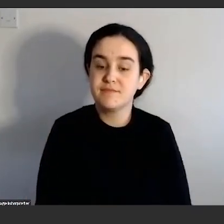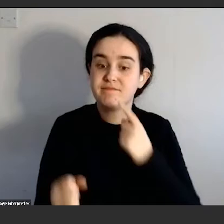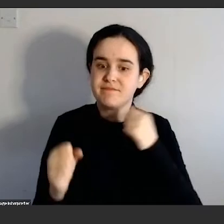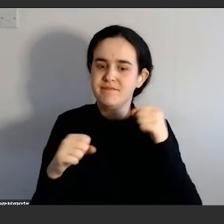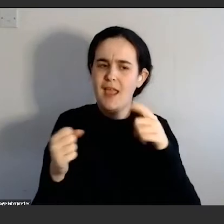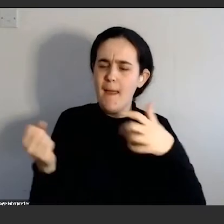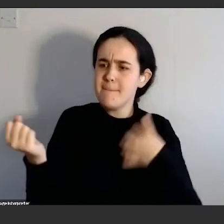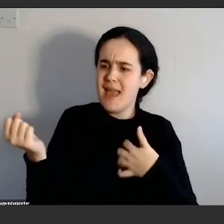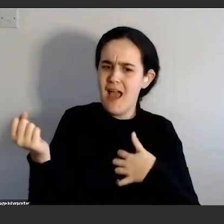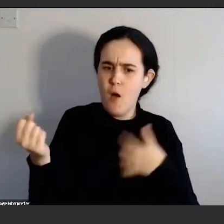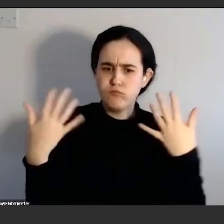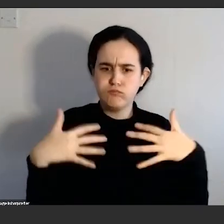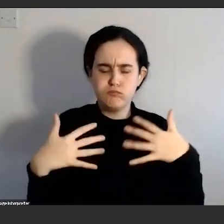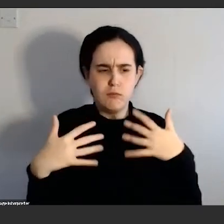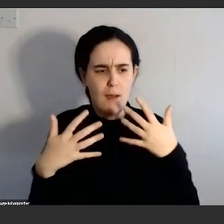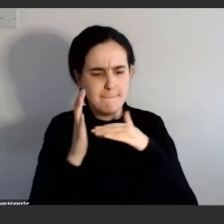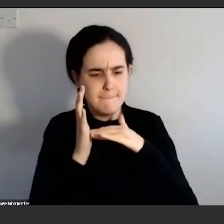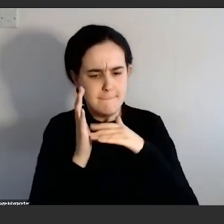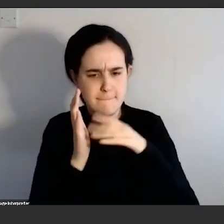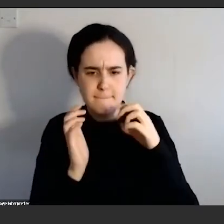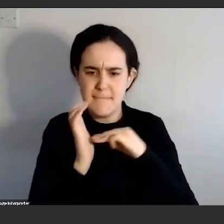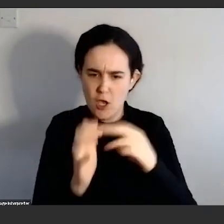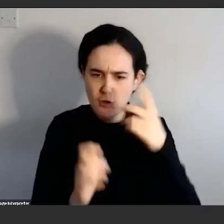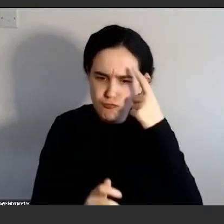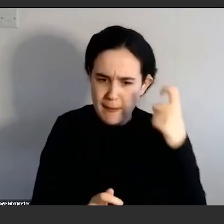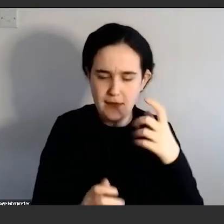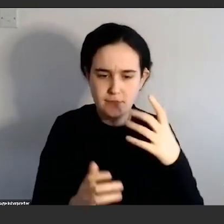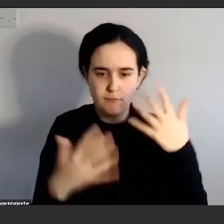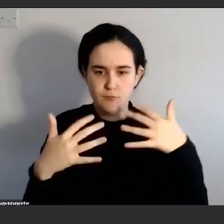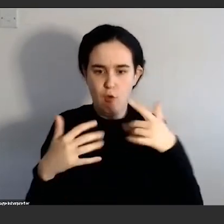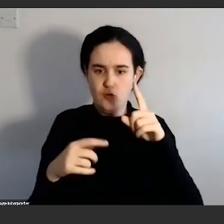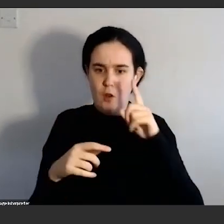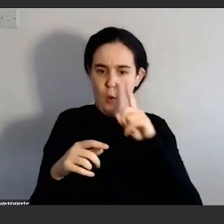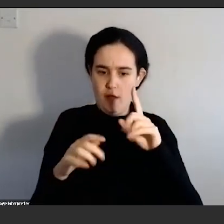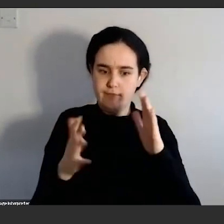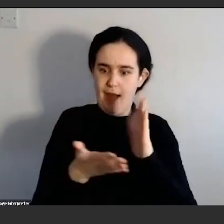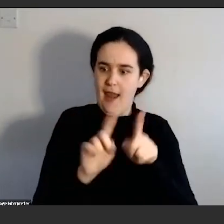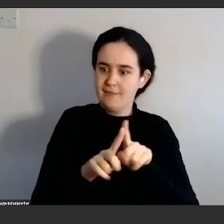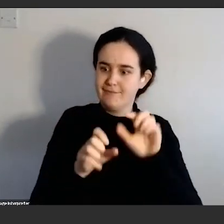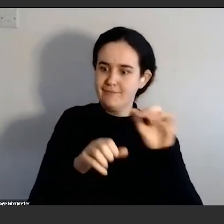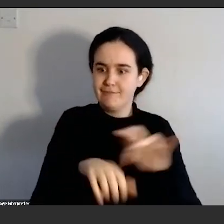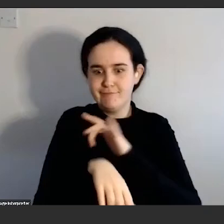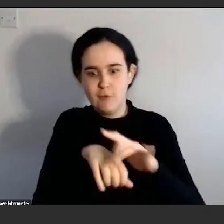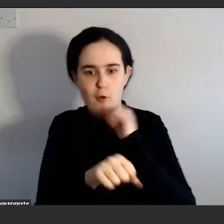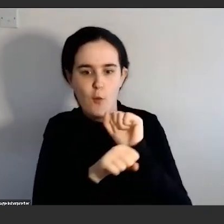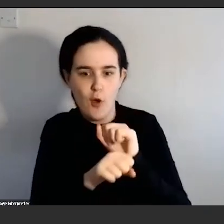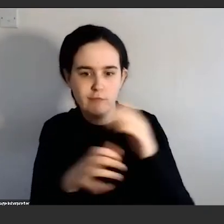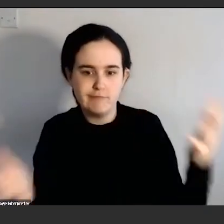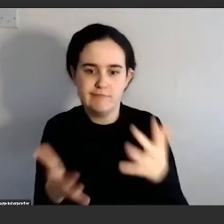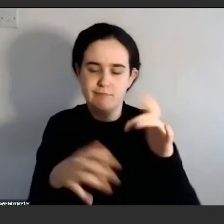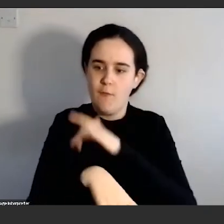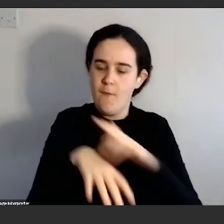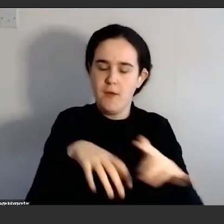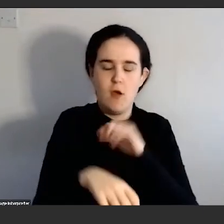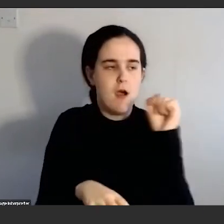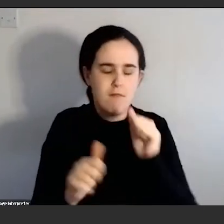can dish. Go ahead. תגידי שכל מי שנמצא בלהקה, זה כל אחד, זה עולם ומלואו. Dina says